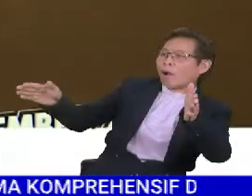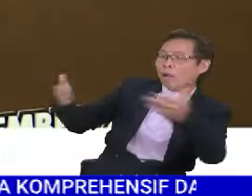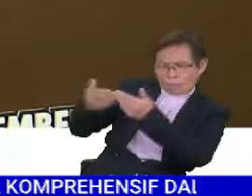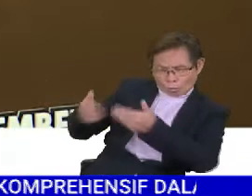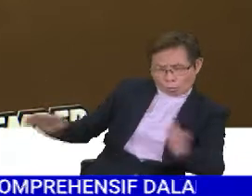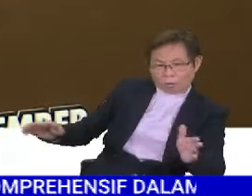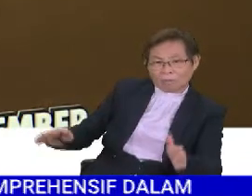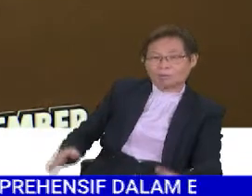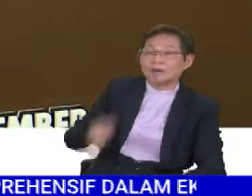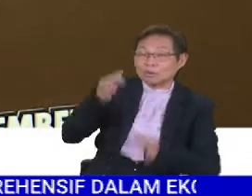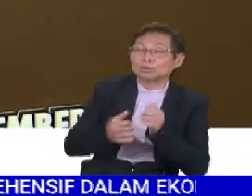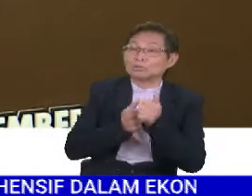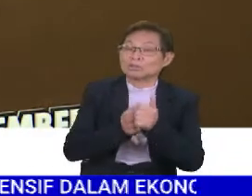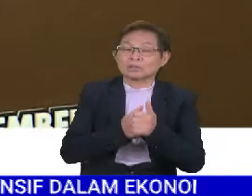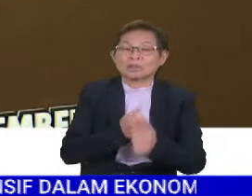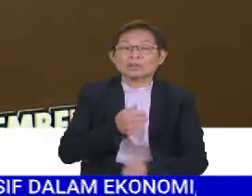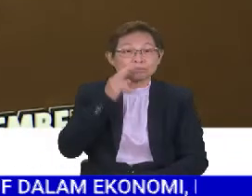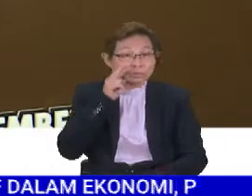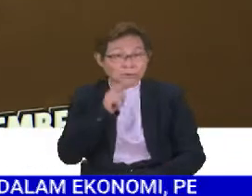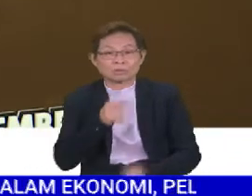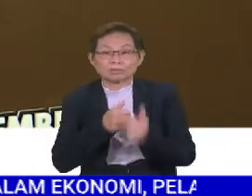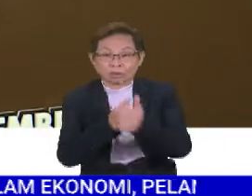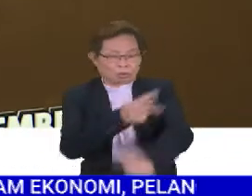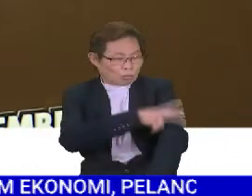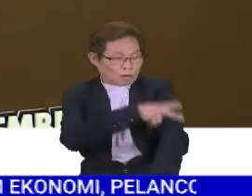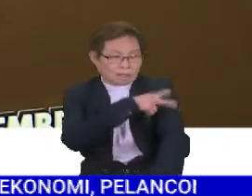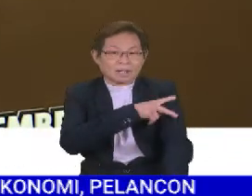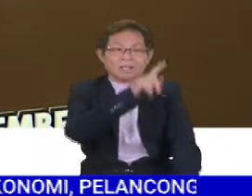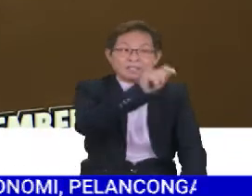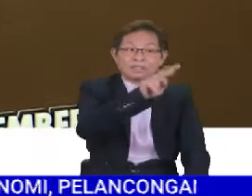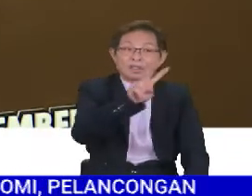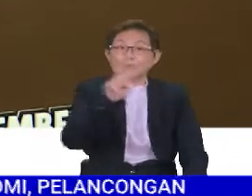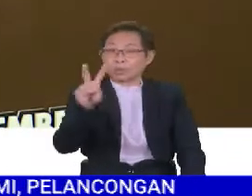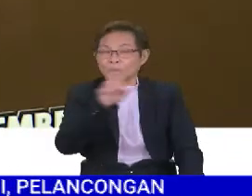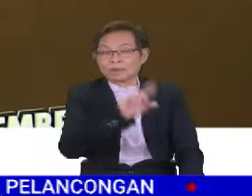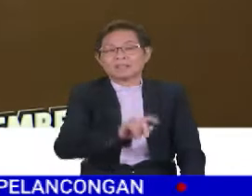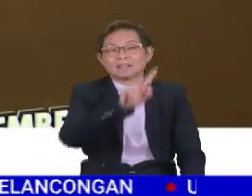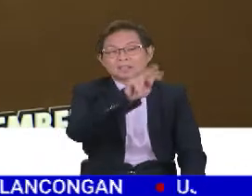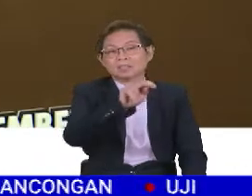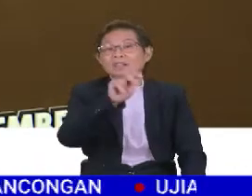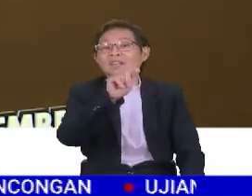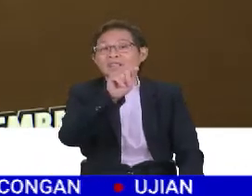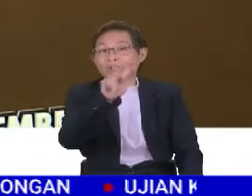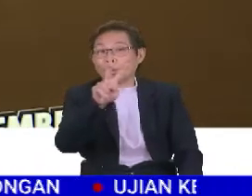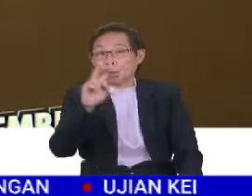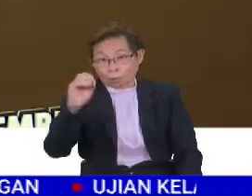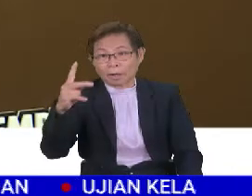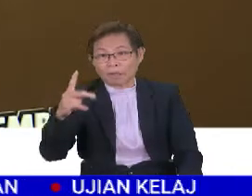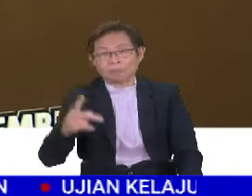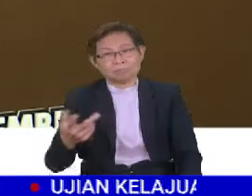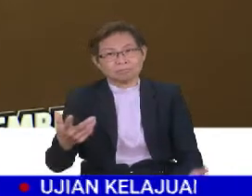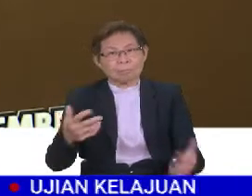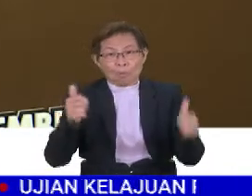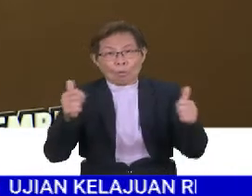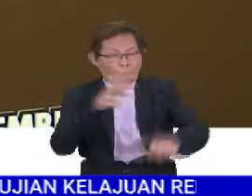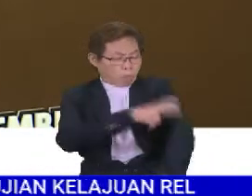ni, kalau ikut rating kita TV 2 dan TV OK sangat sangat baik dari segi rating dia. So kita masih lagi buka kepada